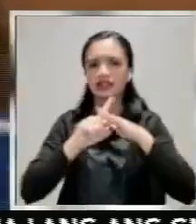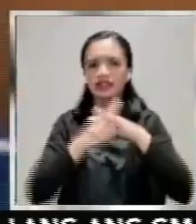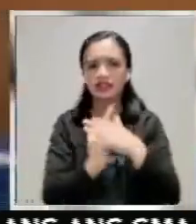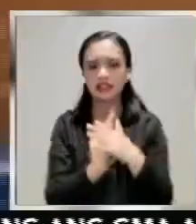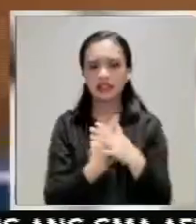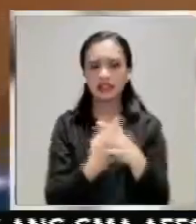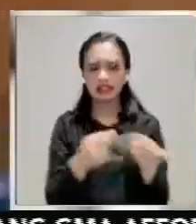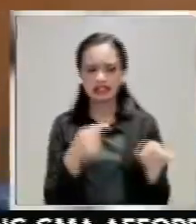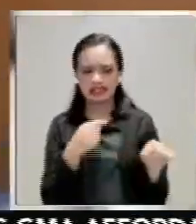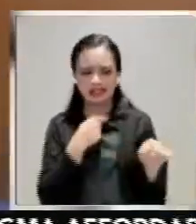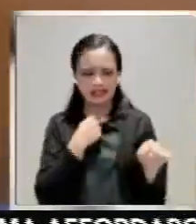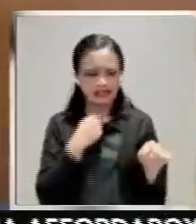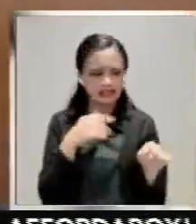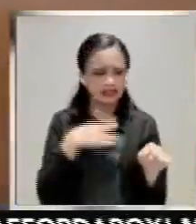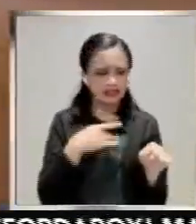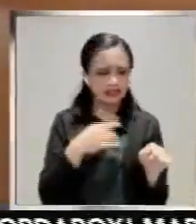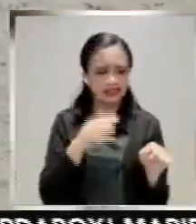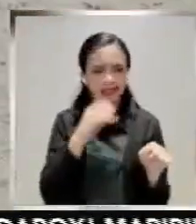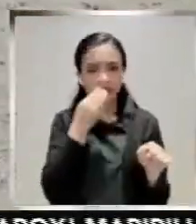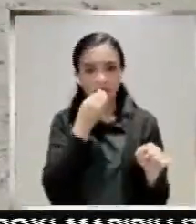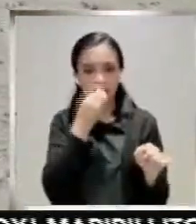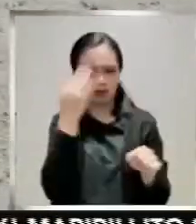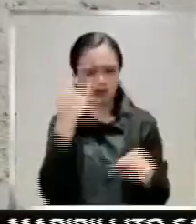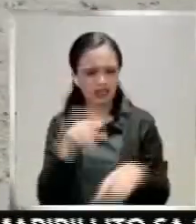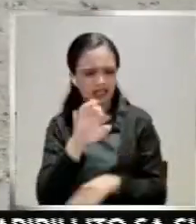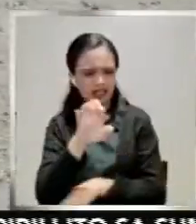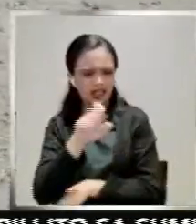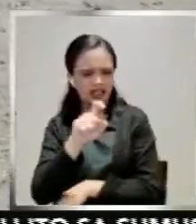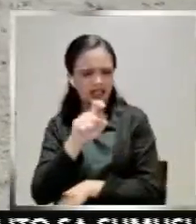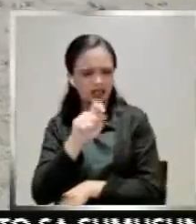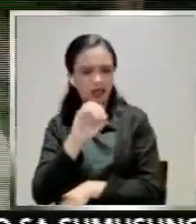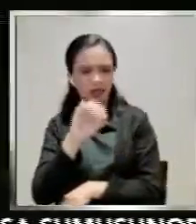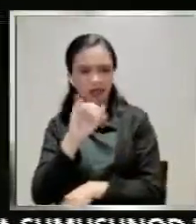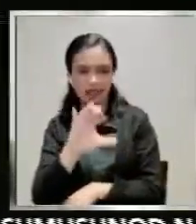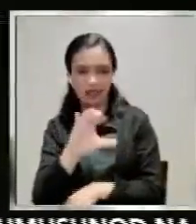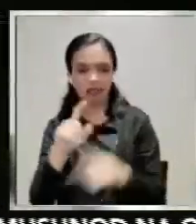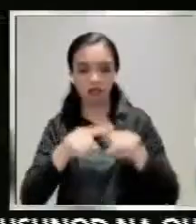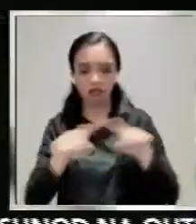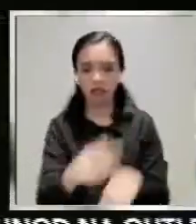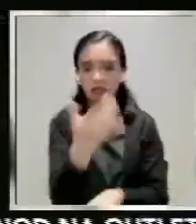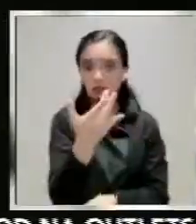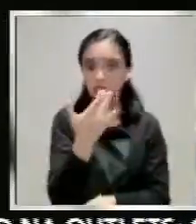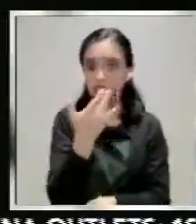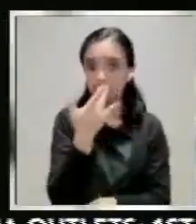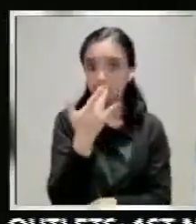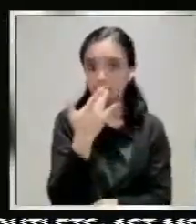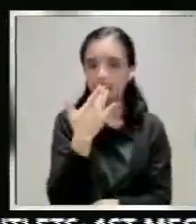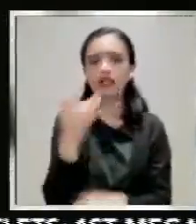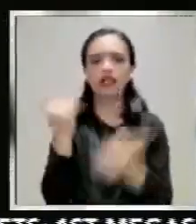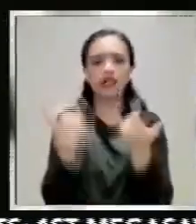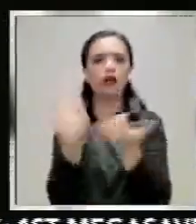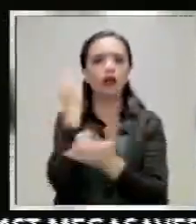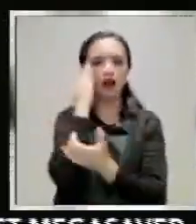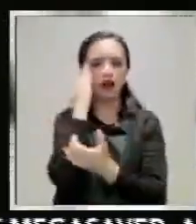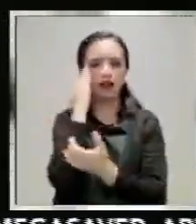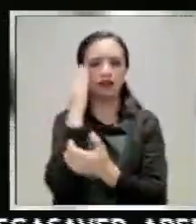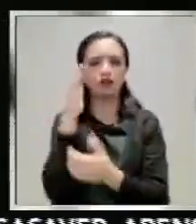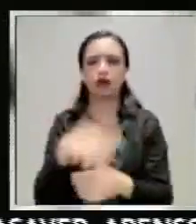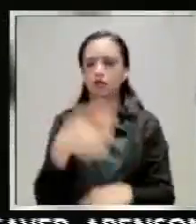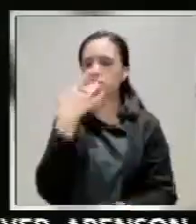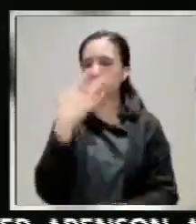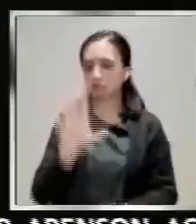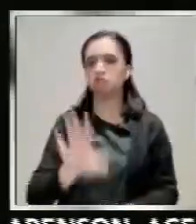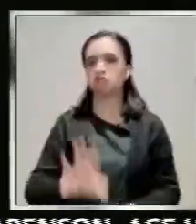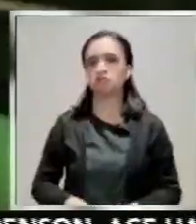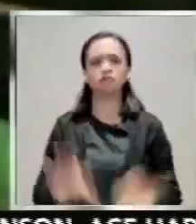dahil sasabihin natin exotic food to pero nung Natikman na natin nalaman natin na napakasarap nito perfect na